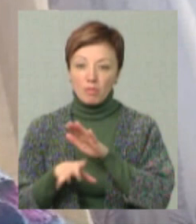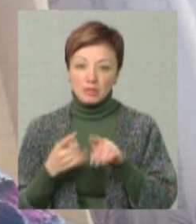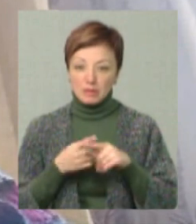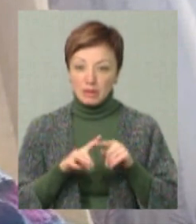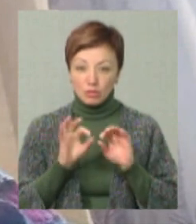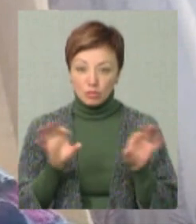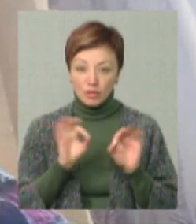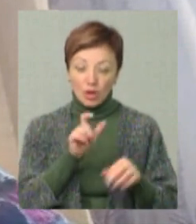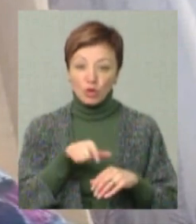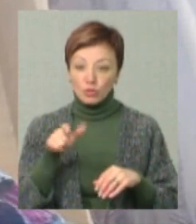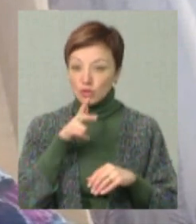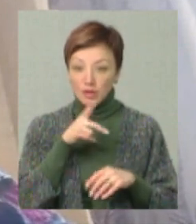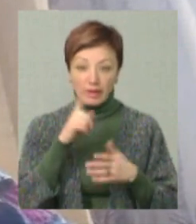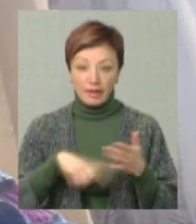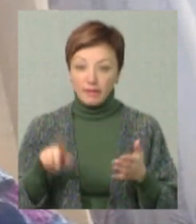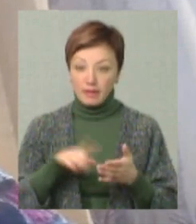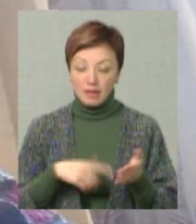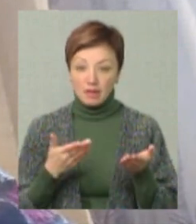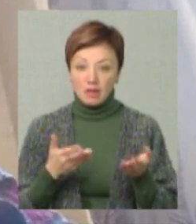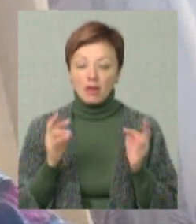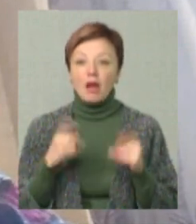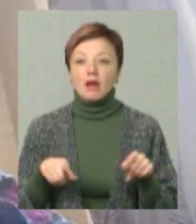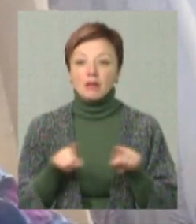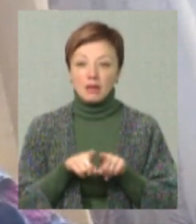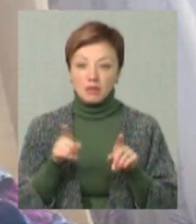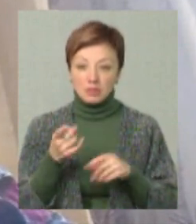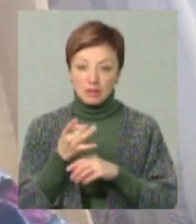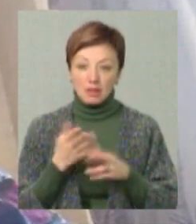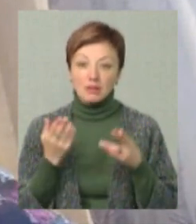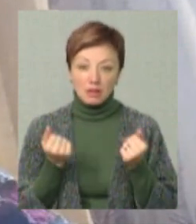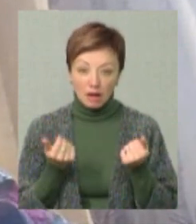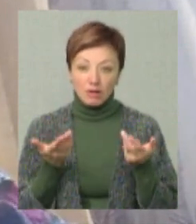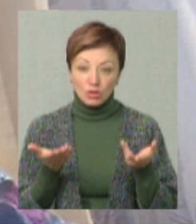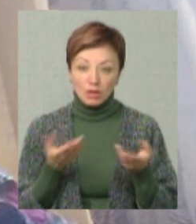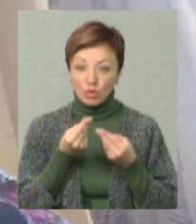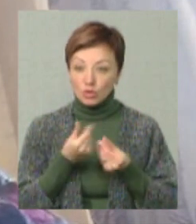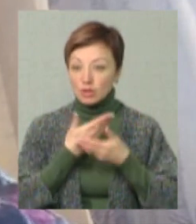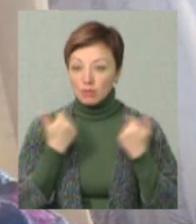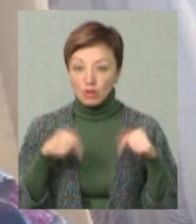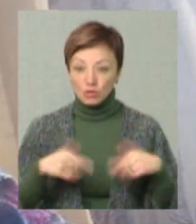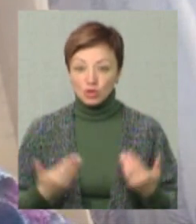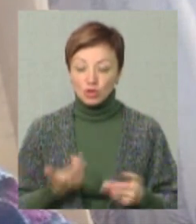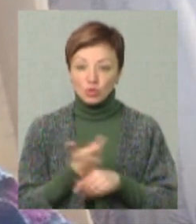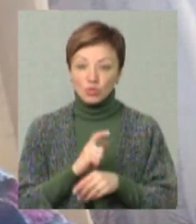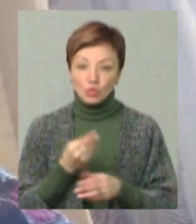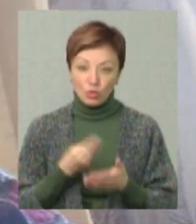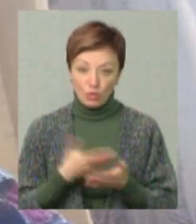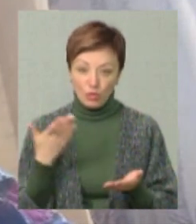це розповідаю людям в Чернівцях, вони не вірять. Та як же, там же стріляють. Я говорю, так, але в них нема грошей тут жити, бо